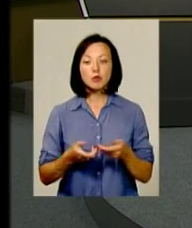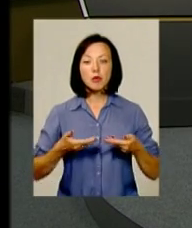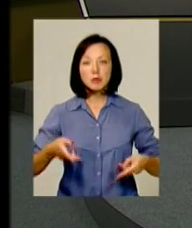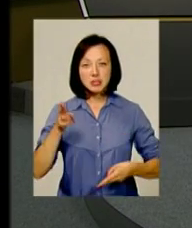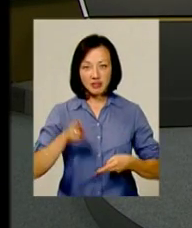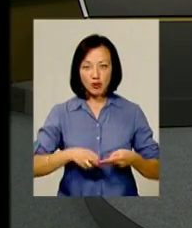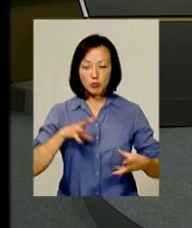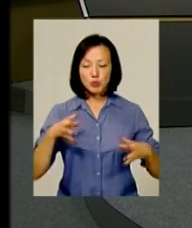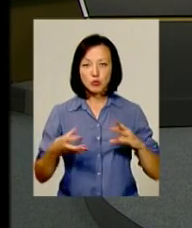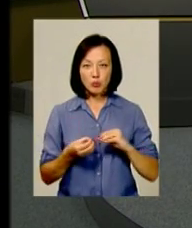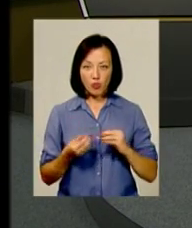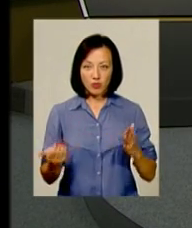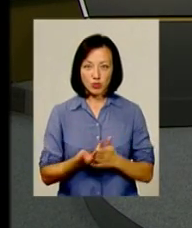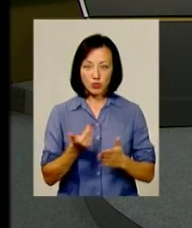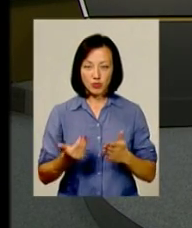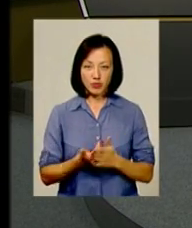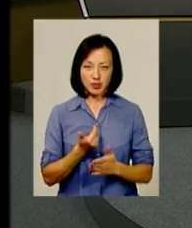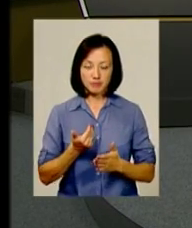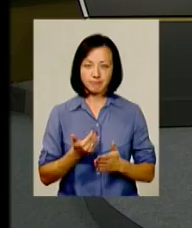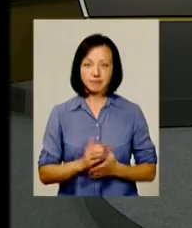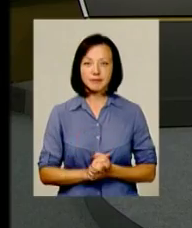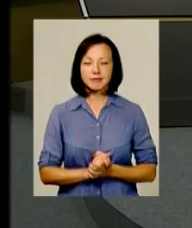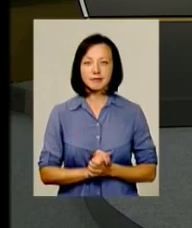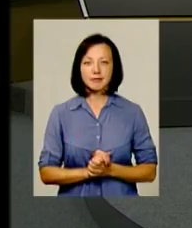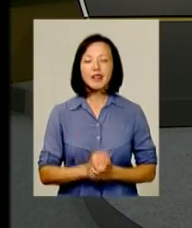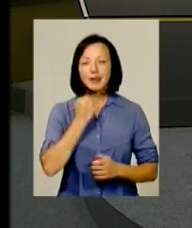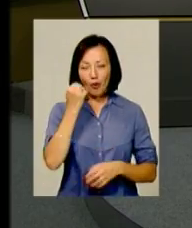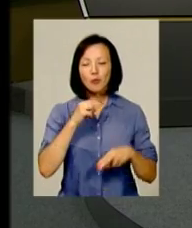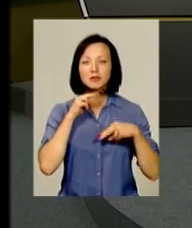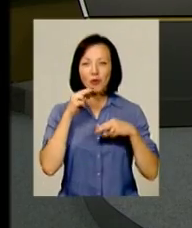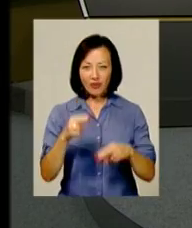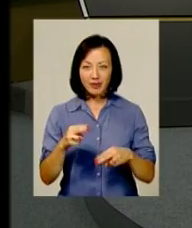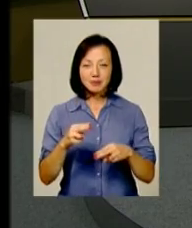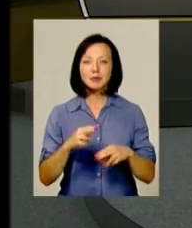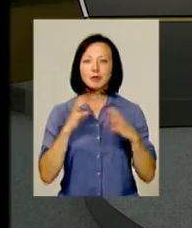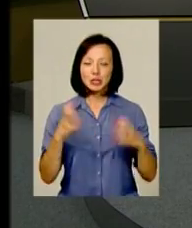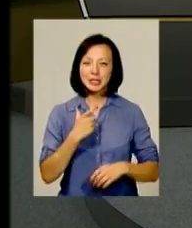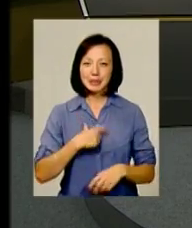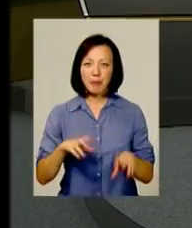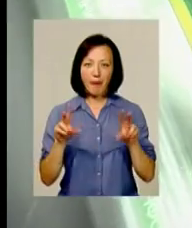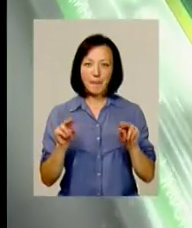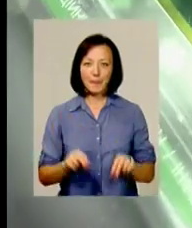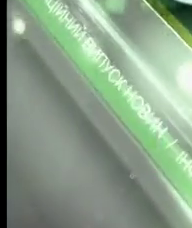завершуємо підсумковий інформаційний випуск «Подільська панорама». Дякуємо вам за увагу і бережіть себе.